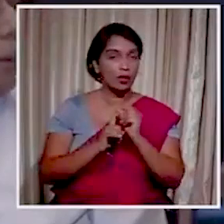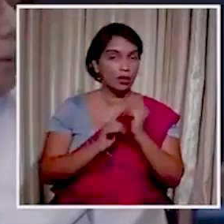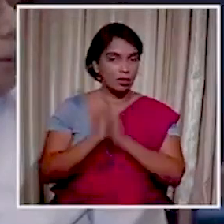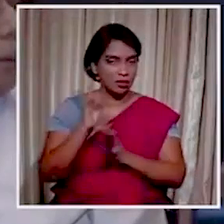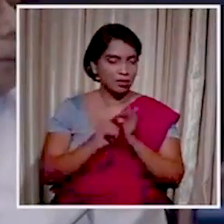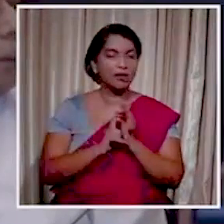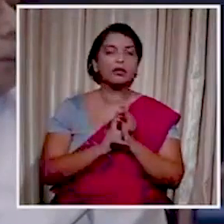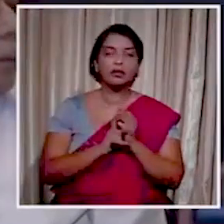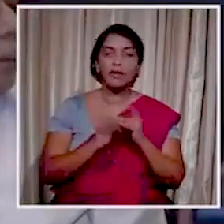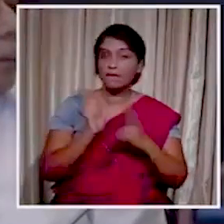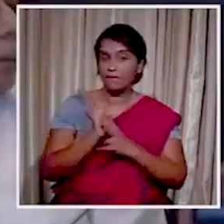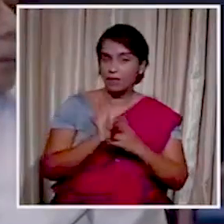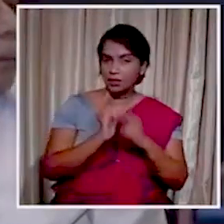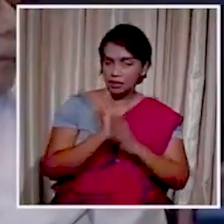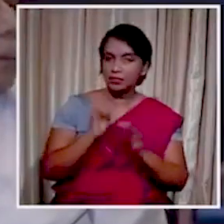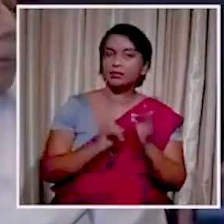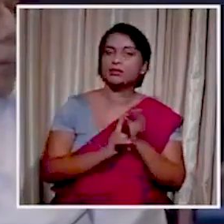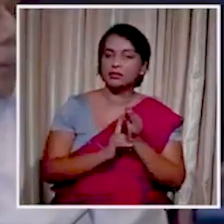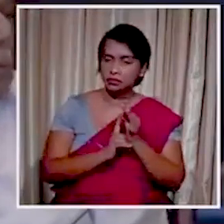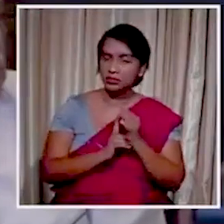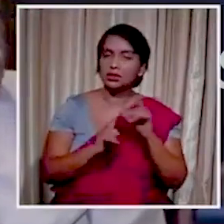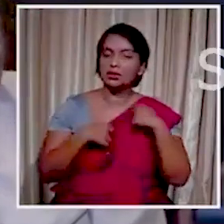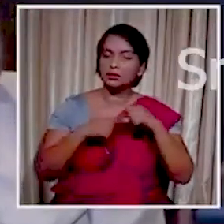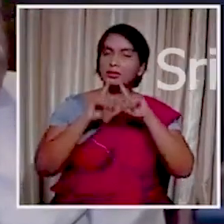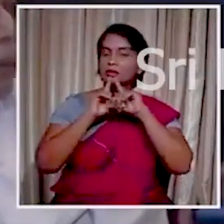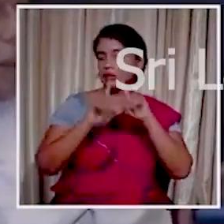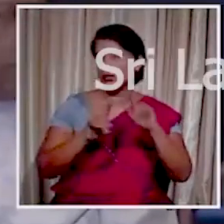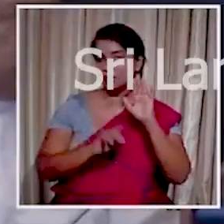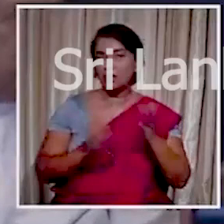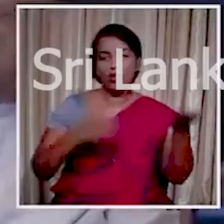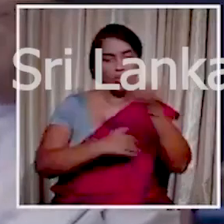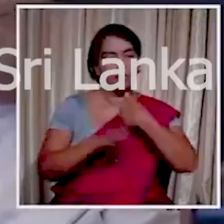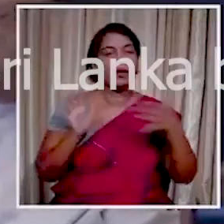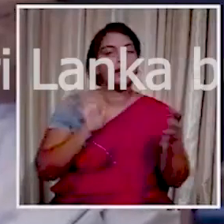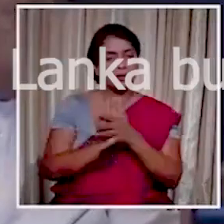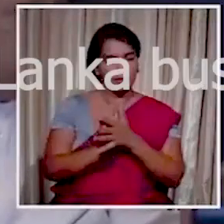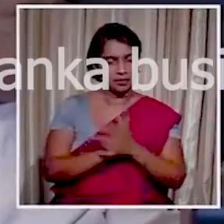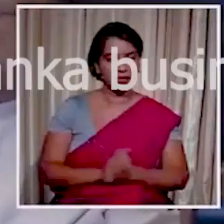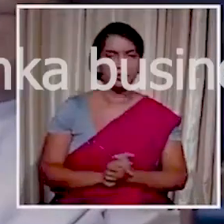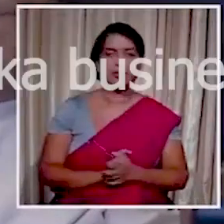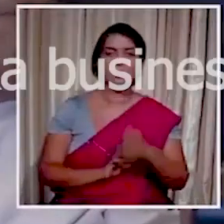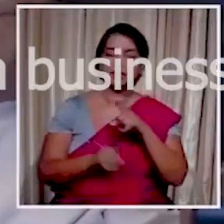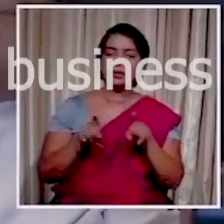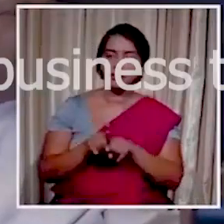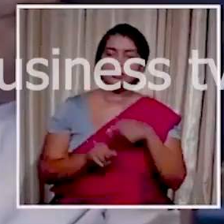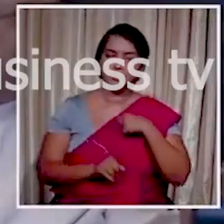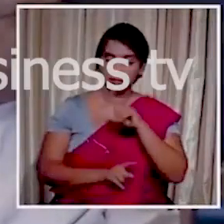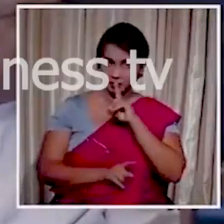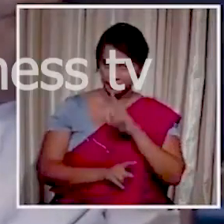මන්ත්‍රීතුමත් විග්නේශ්වරන් මන්තුමාගෙන්ුත් ඒ ඉල්ලීම් කරන්නට තියෙන අපි ඔක්කොම එකතු වෙන්න කියලා. ඒ වගේම මට